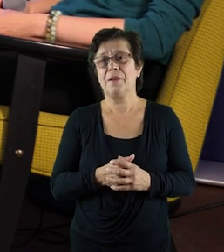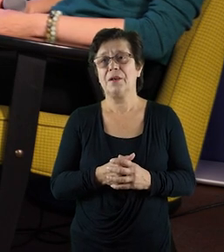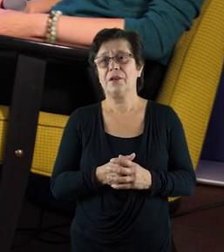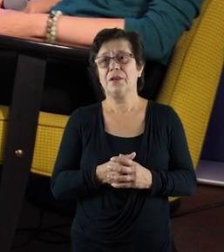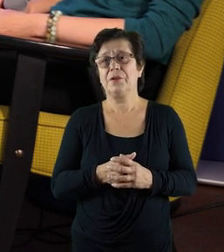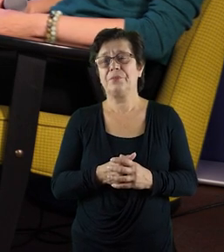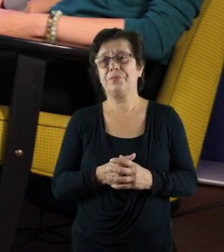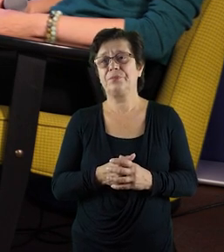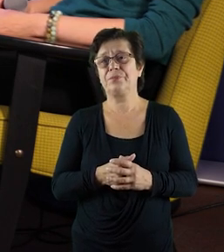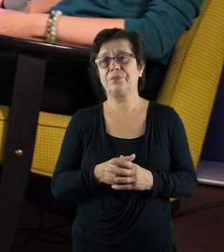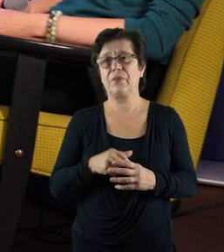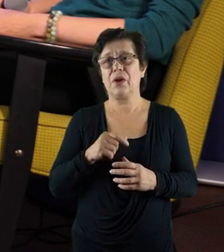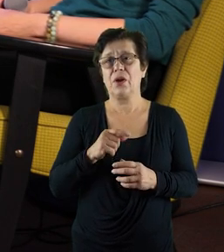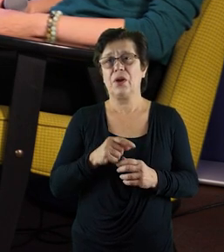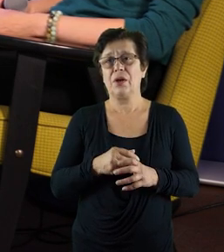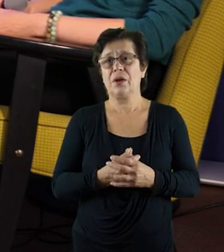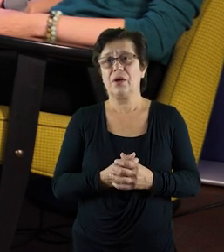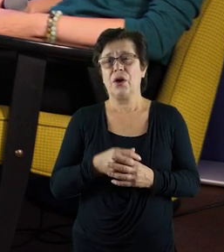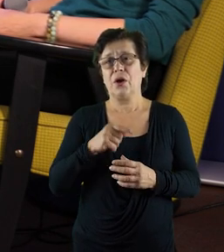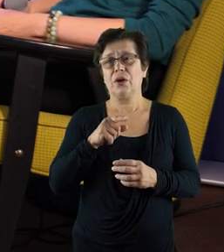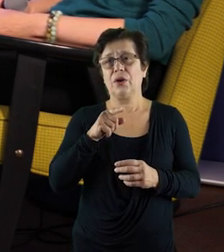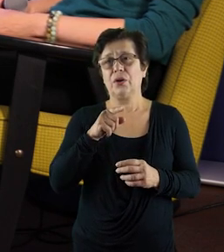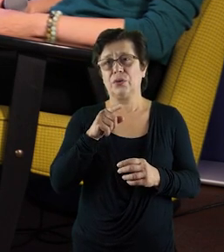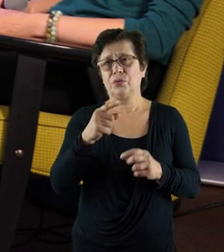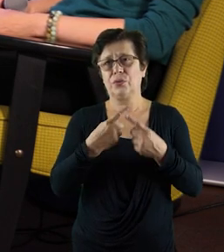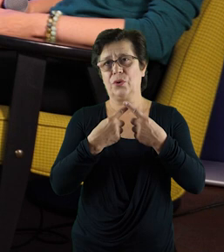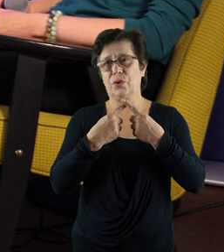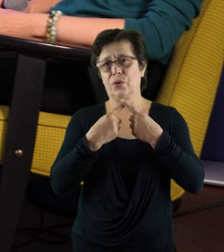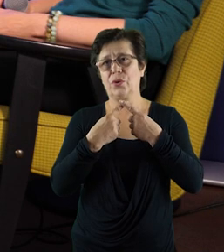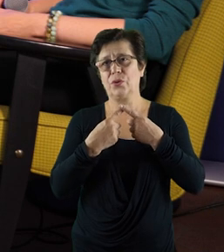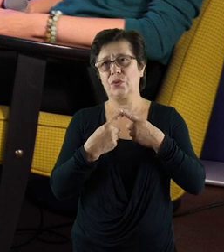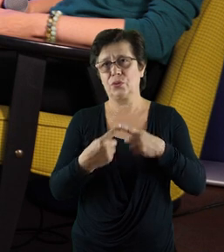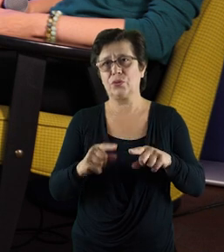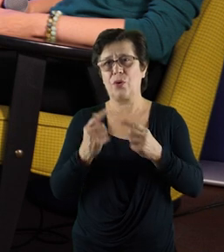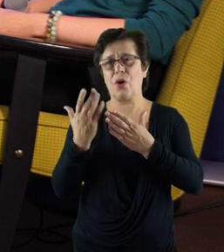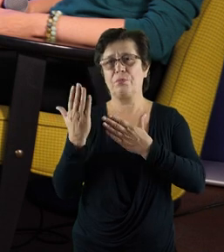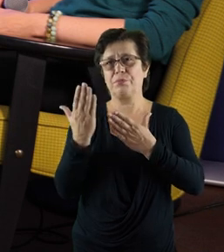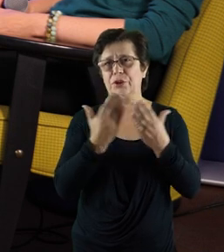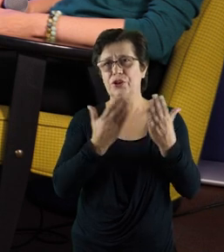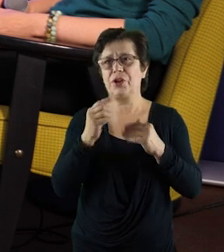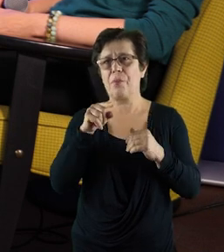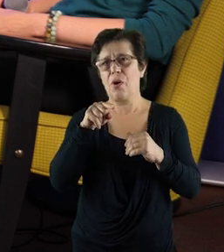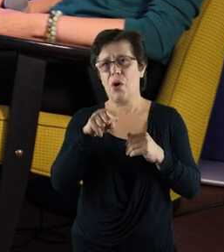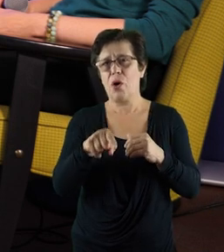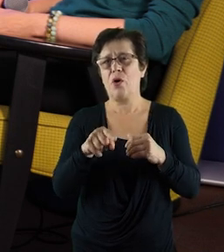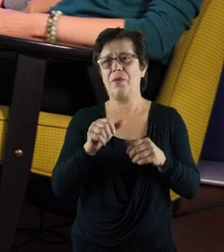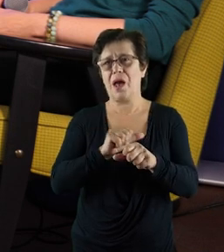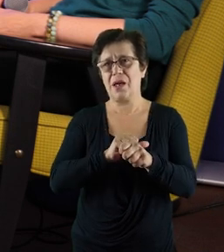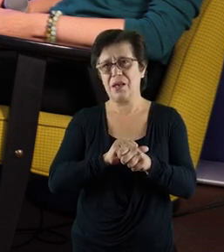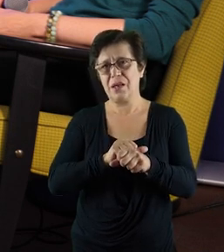To jest fraza pojawiająca się w tytułowym tomie Równanie serca. Ona jest